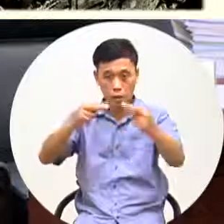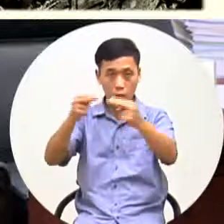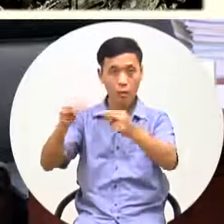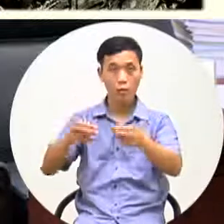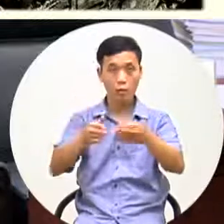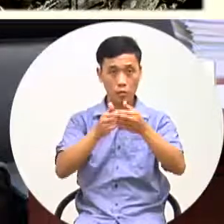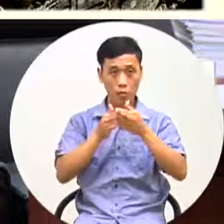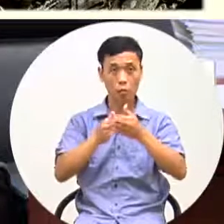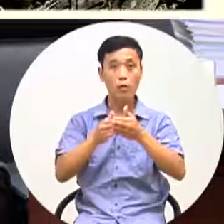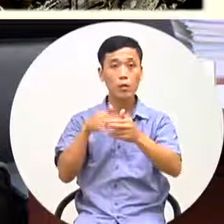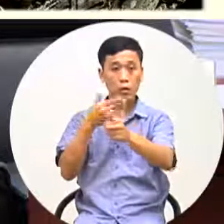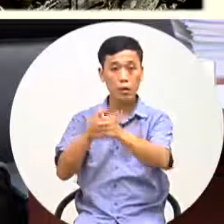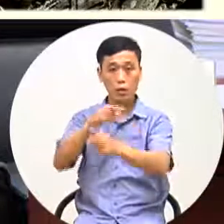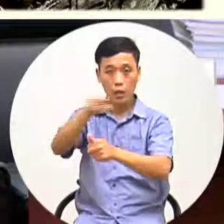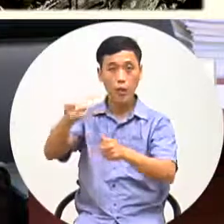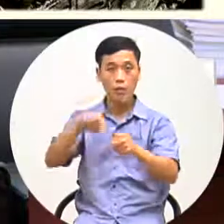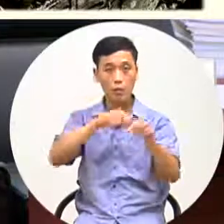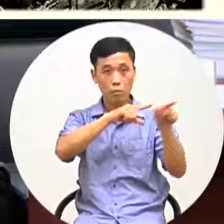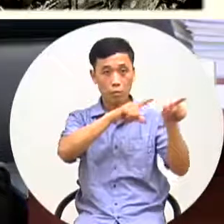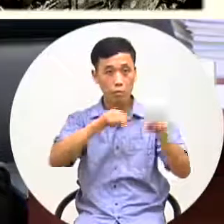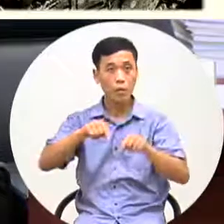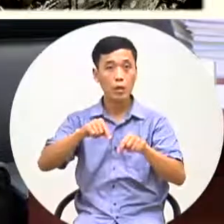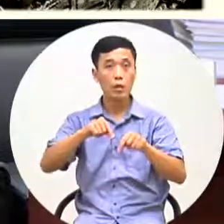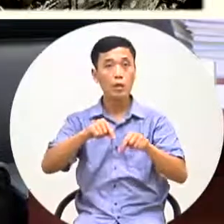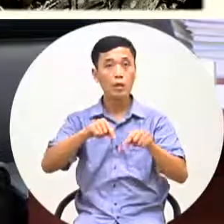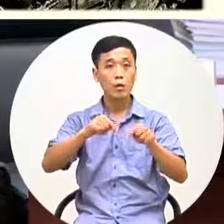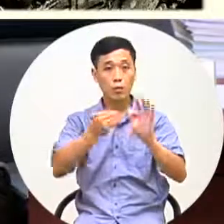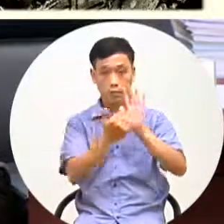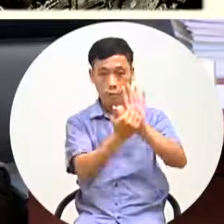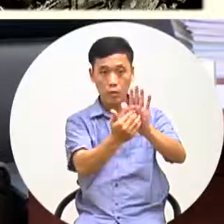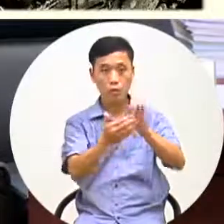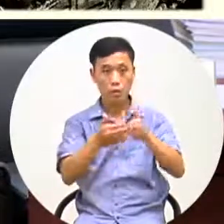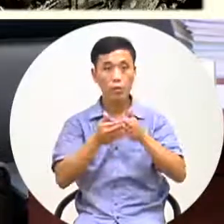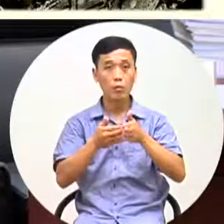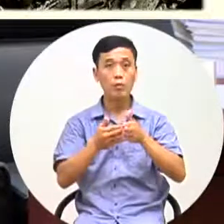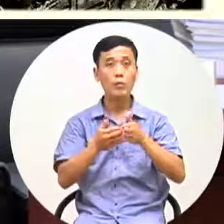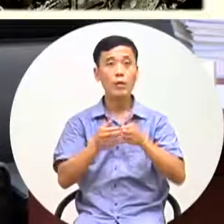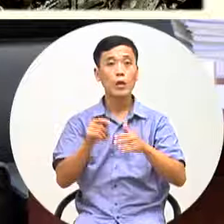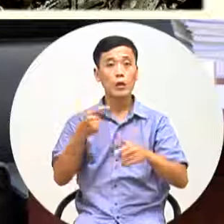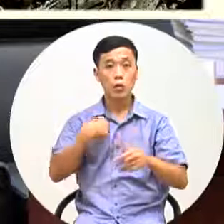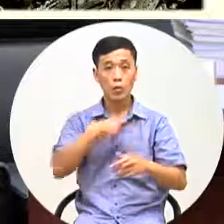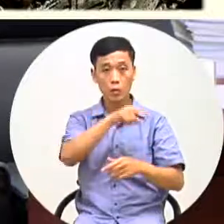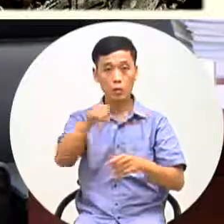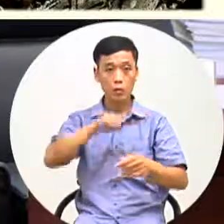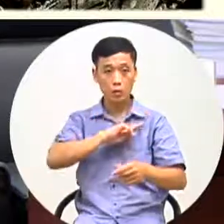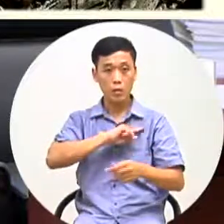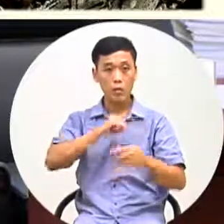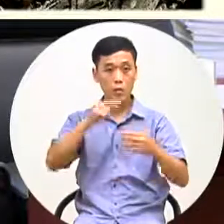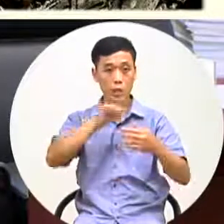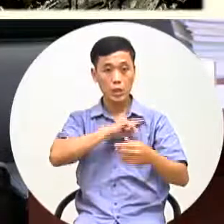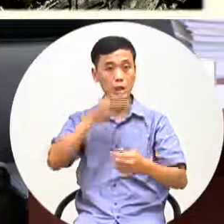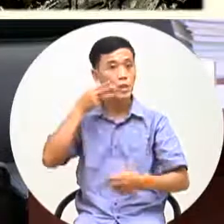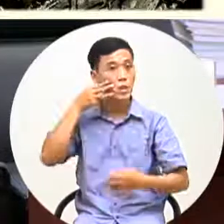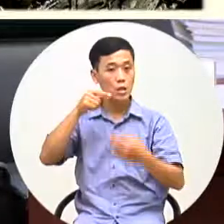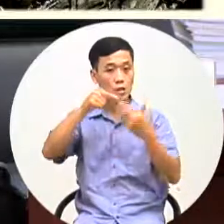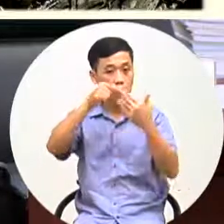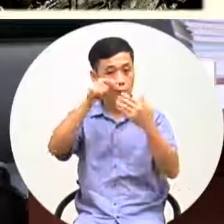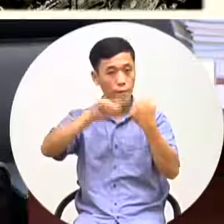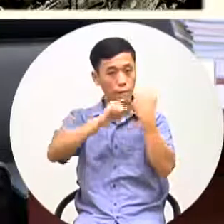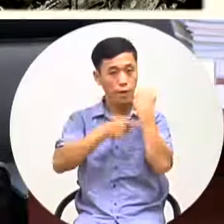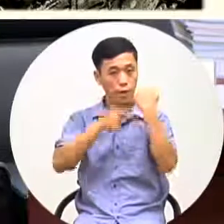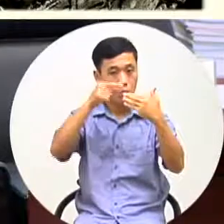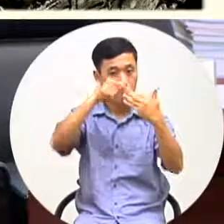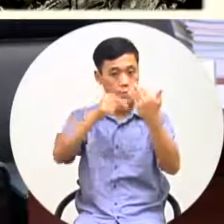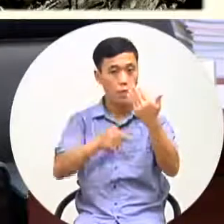方式，而且是不是有可能我们在我们自己的法规、自治法规里面去处理这样的问题，让他们可以